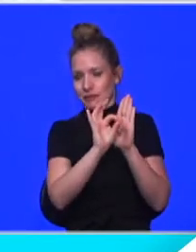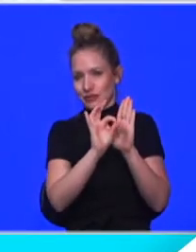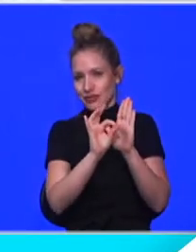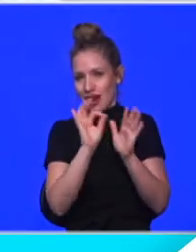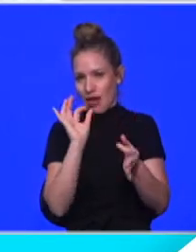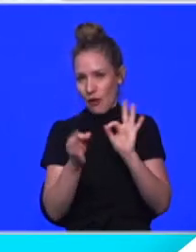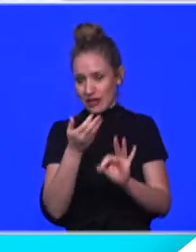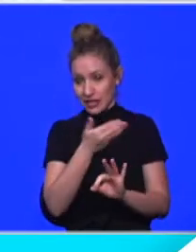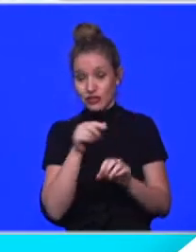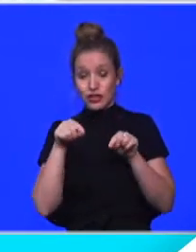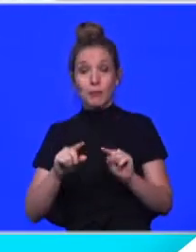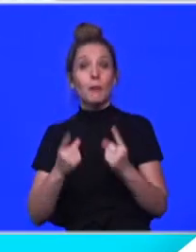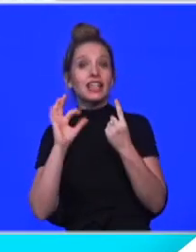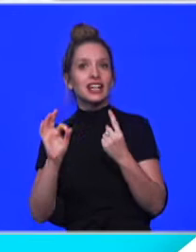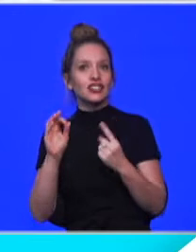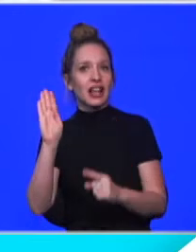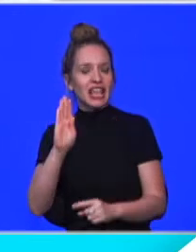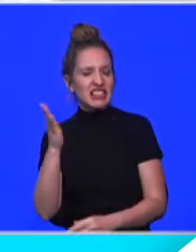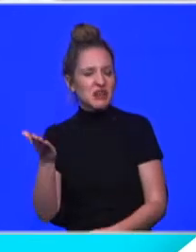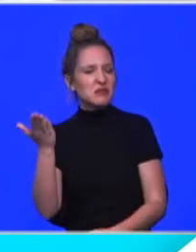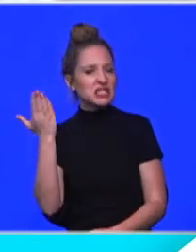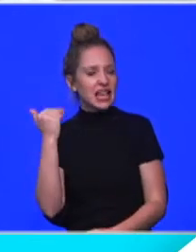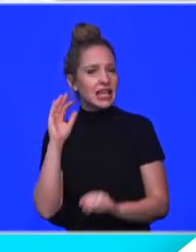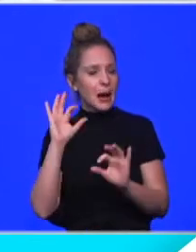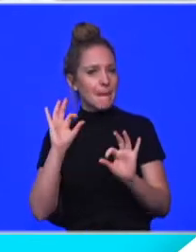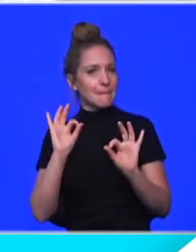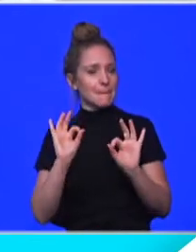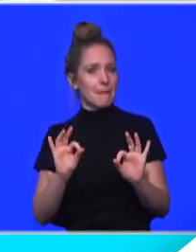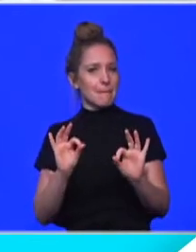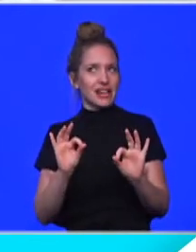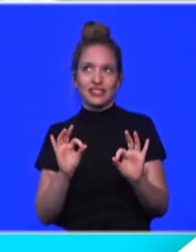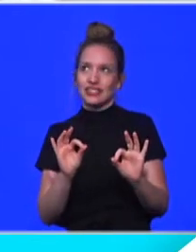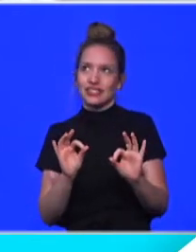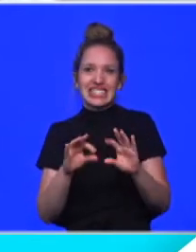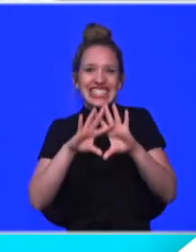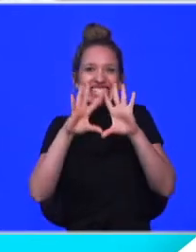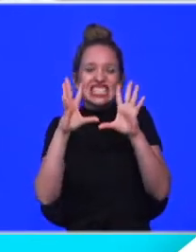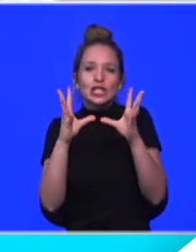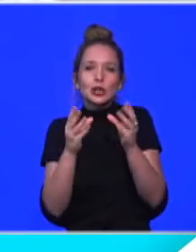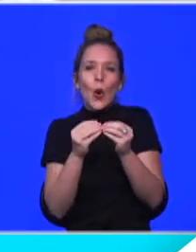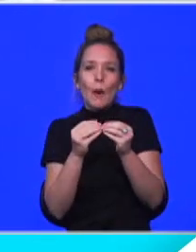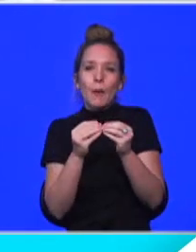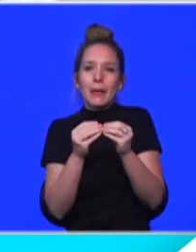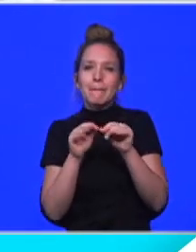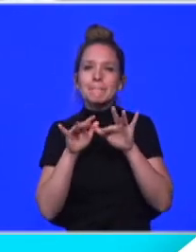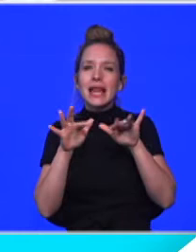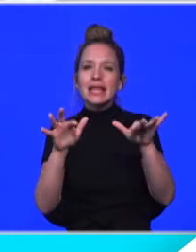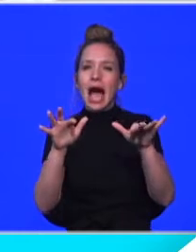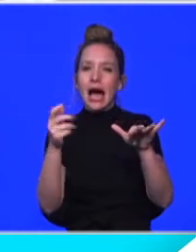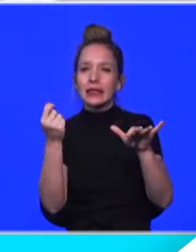שכאן במקרה של נתניהו זה היה פה על כף המאזניים סכומים של מיליארדים, בעוד שהיתר זה היה באופן